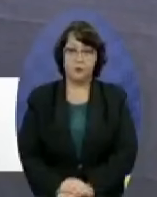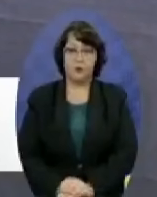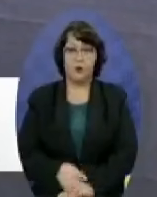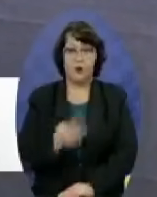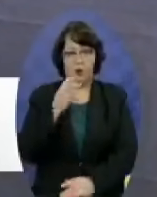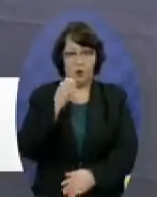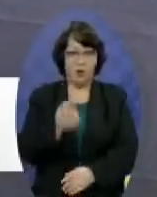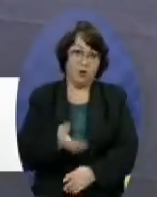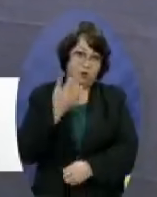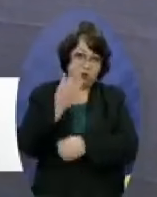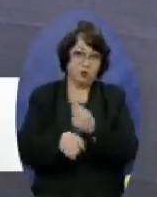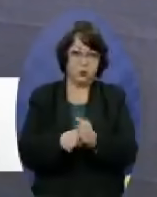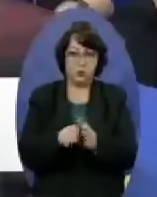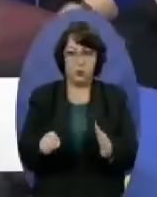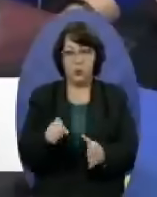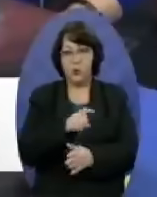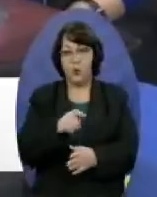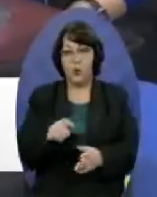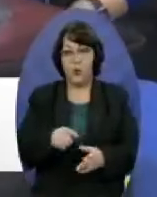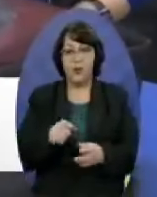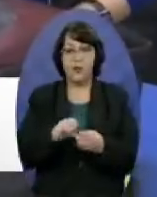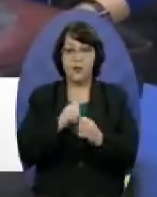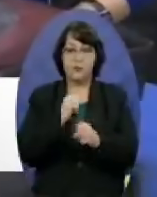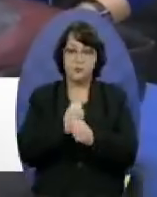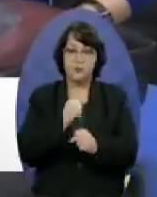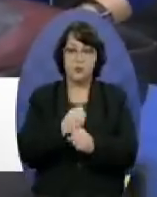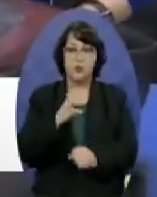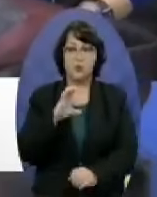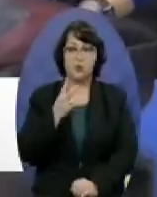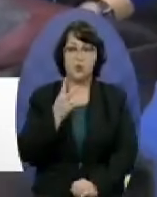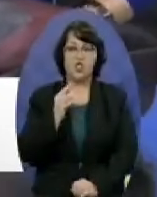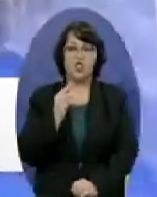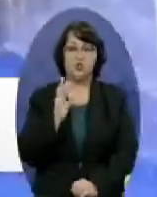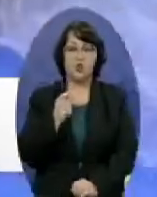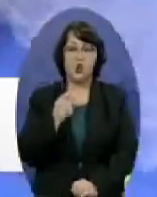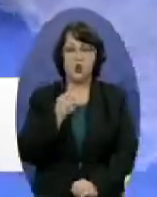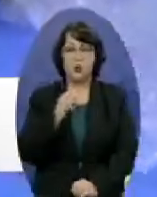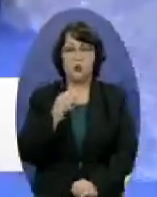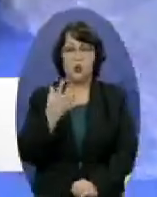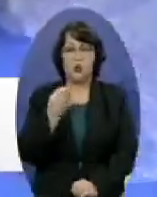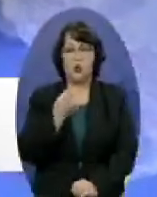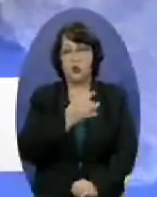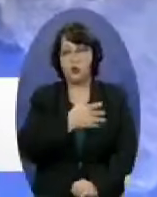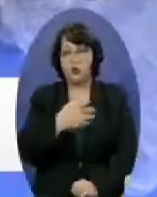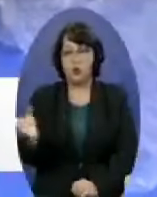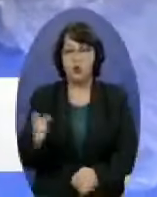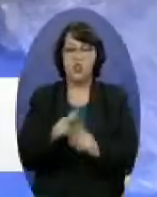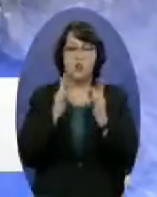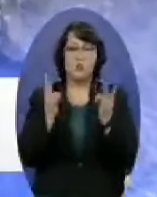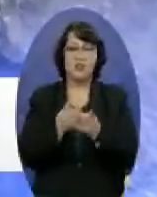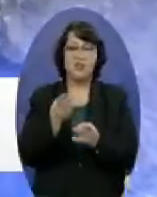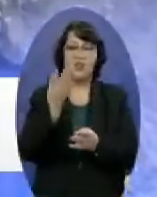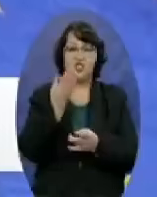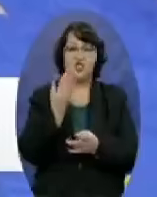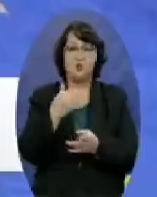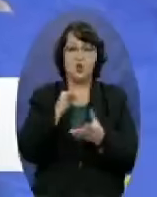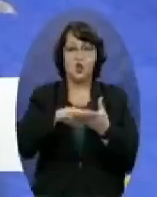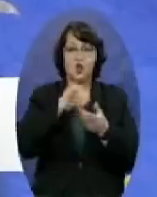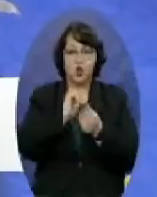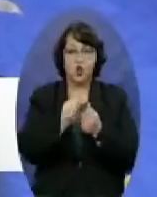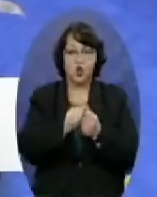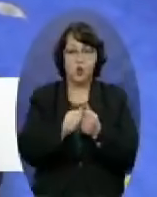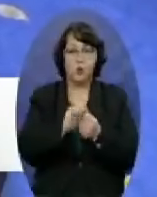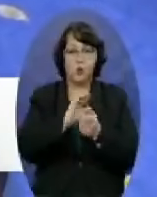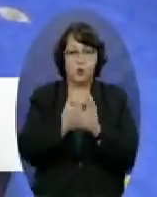20 гаруй жил хуваарийн хөдөлмөр эрхэлж байгаа иргэн сүрэн чимэг 2005 оноос хойш нийгмийн даатгалын шимтгэл төлж байна. Гэхдээ тогтмол